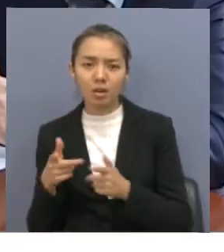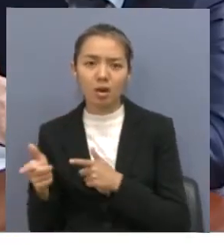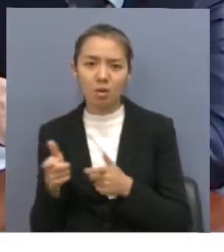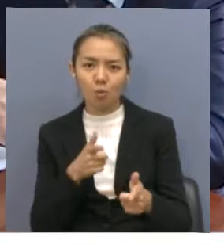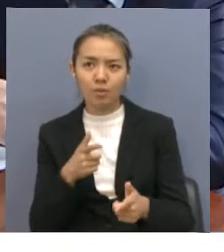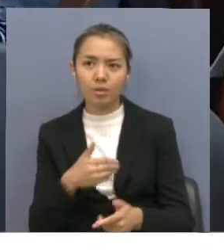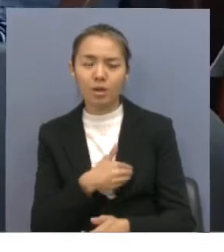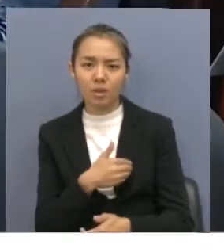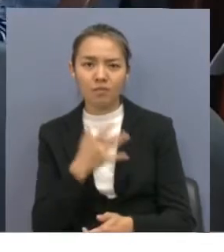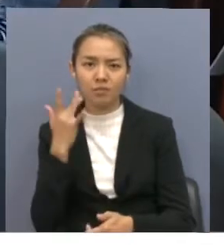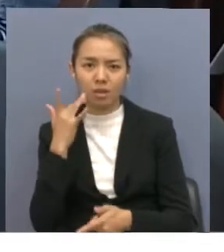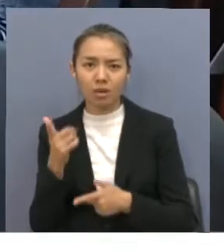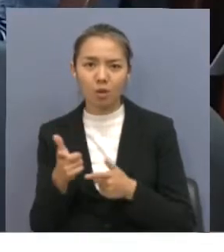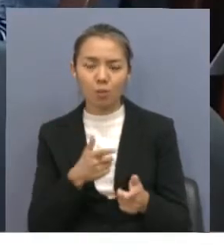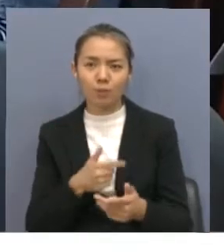бел буып отыр.